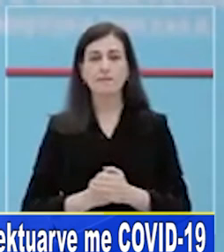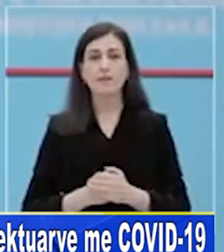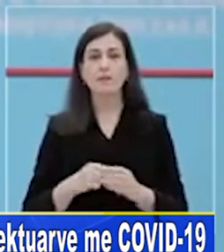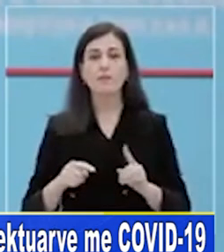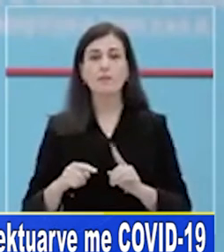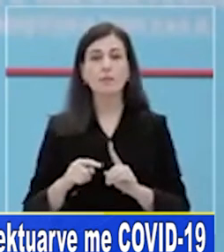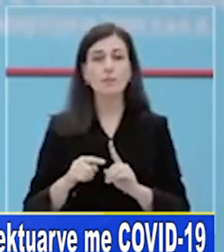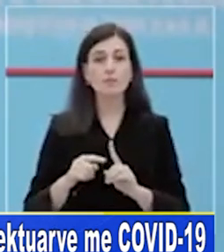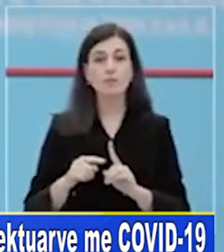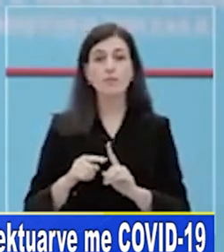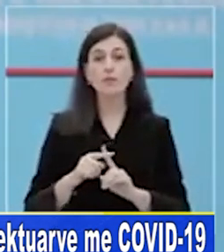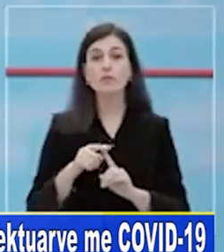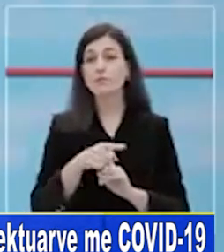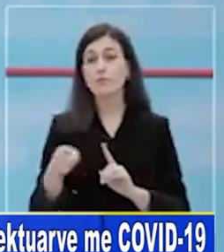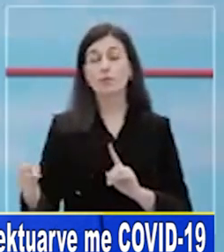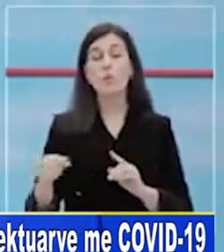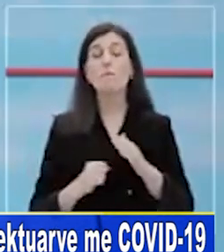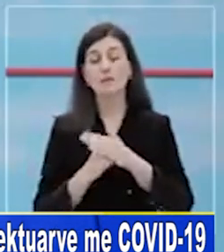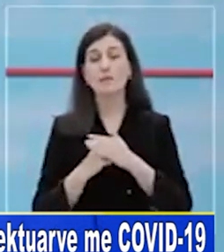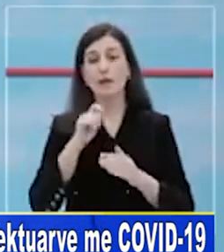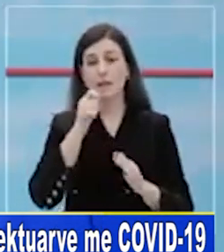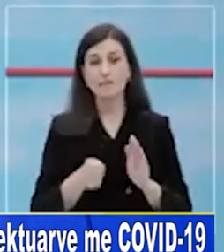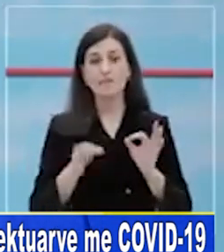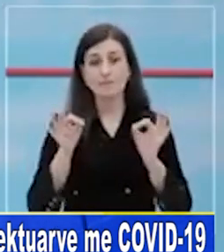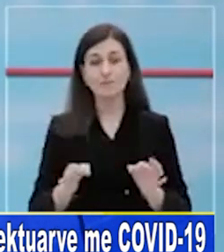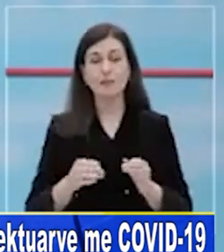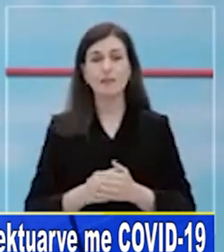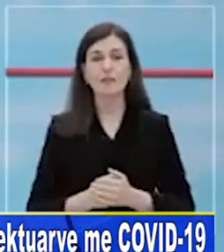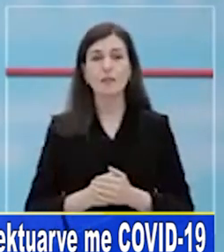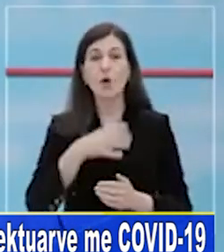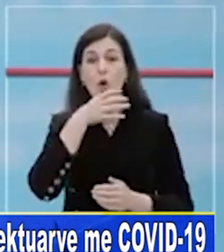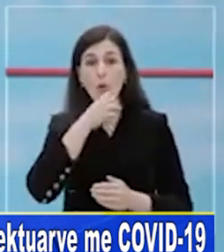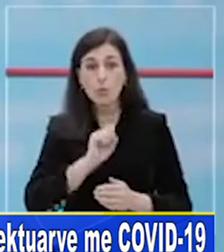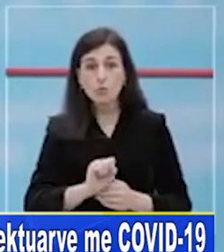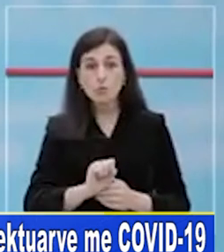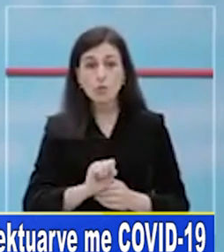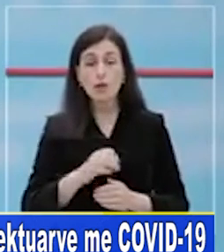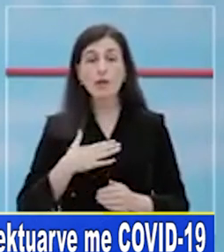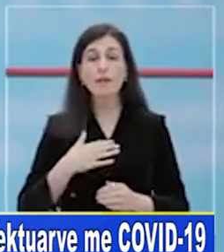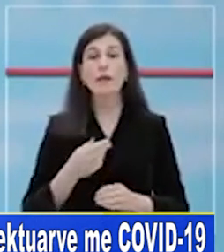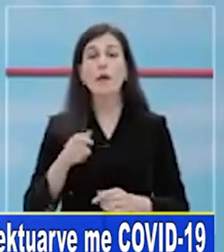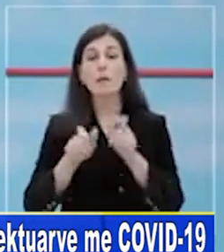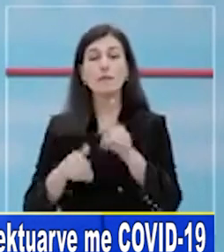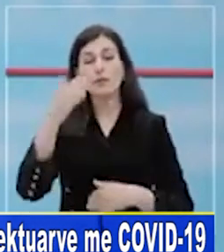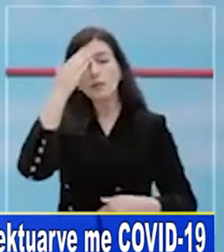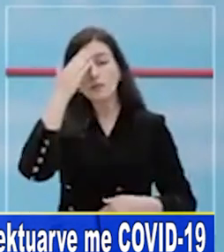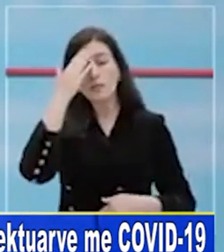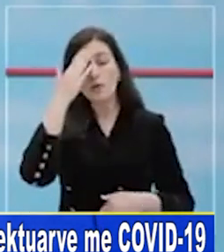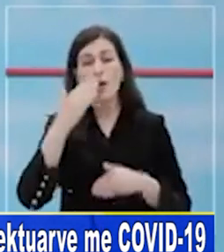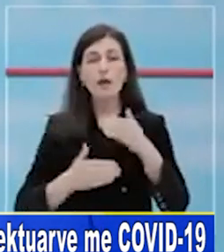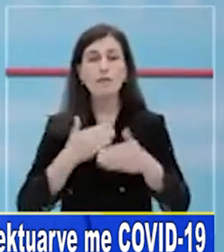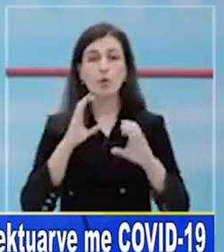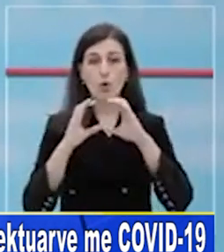prandaj vigjilenca duhet të jetë maksimale. Të moshuarit dhe qytetarët me smundje kronike, të vazhdojnë komunikimin me mjekun e familjes për